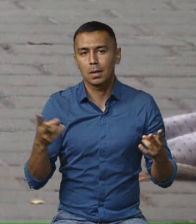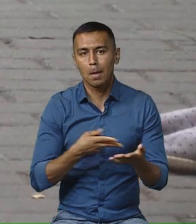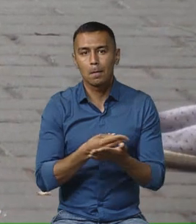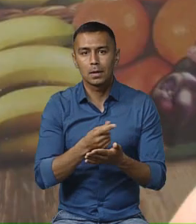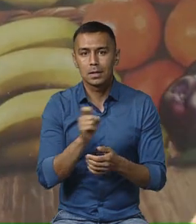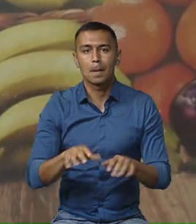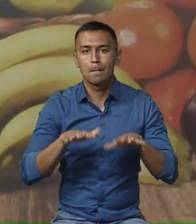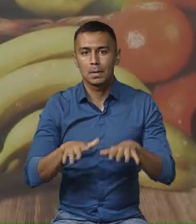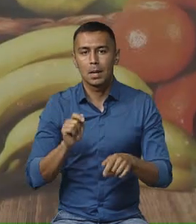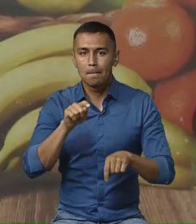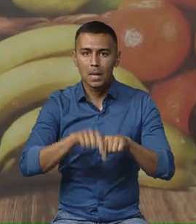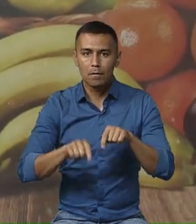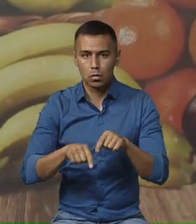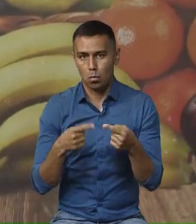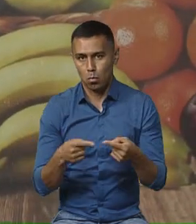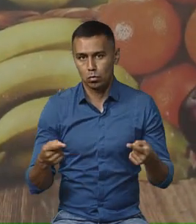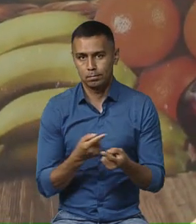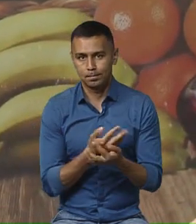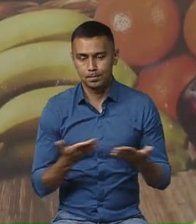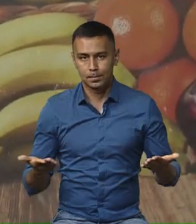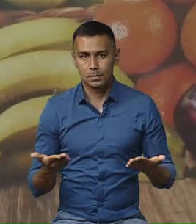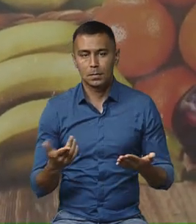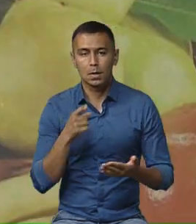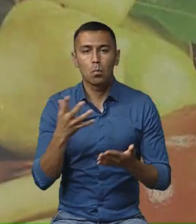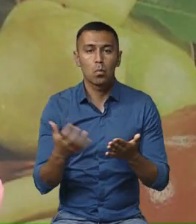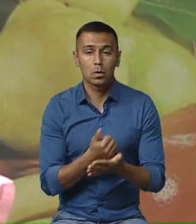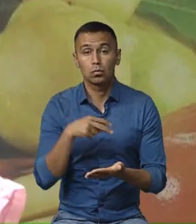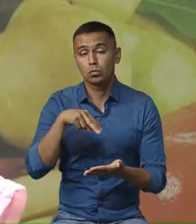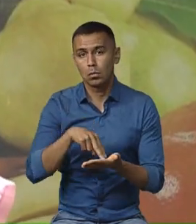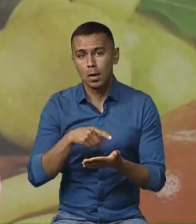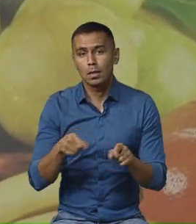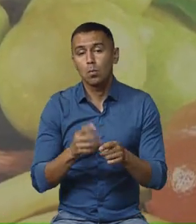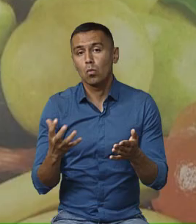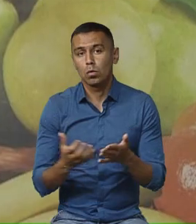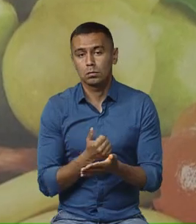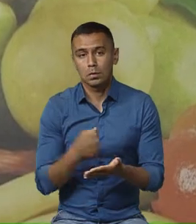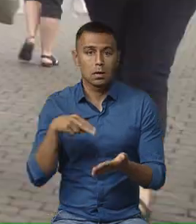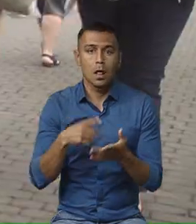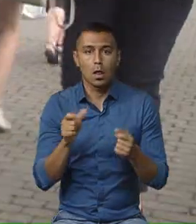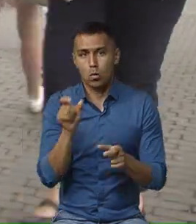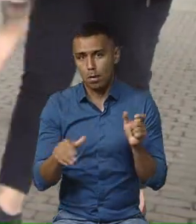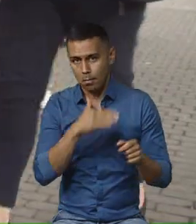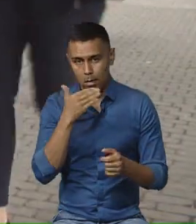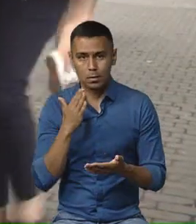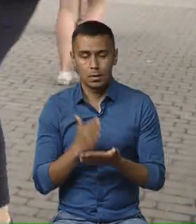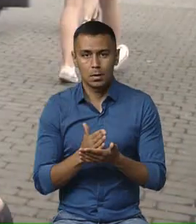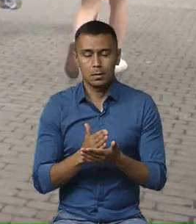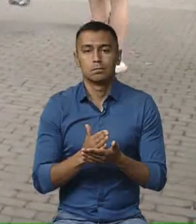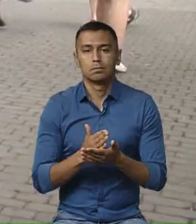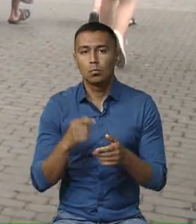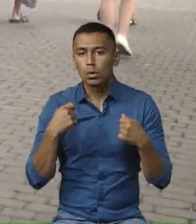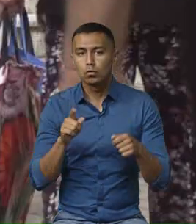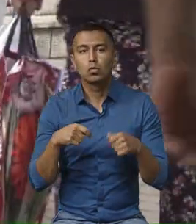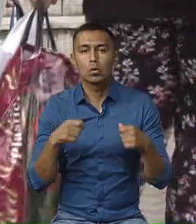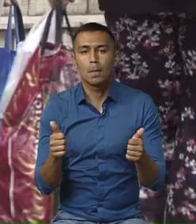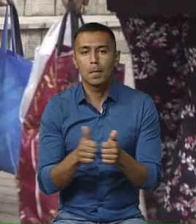за місце і перевірку продукції. Де, виходить, там стоїмо. Так вийшлося, то й стали, де люди стоять. Не на камеру продавці, що торгують